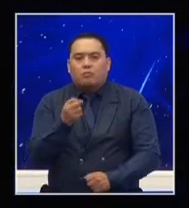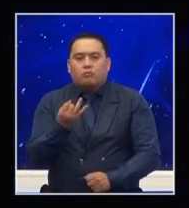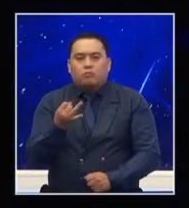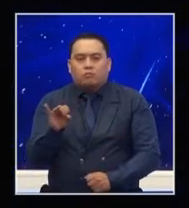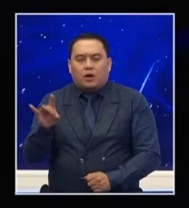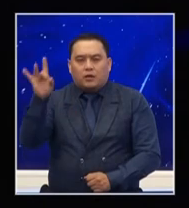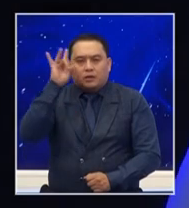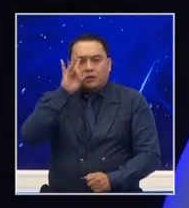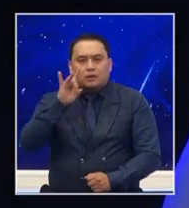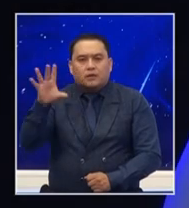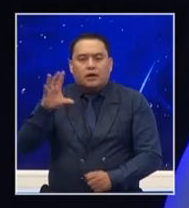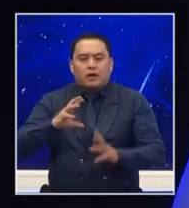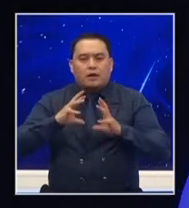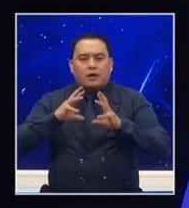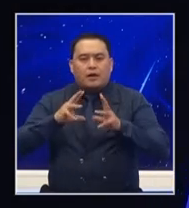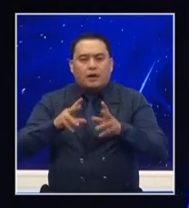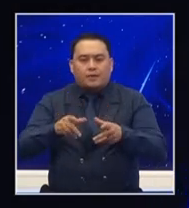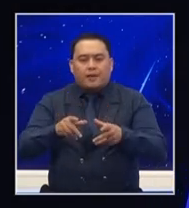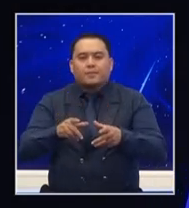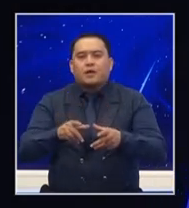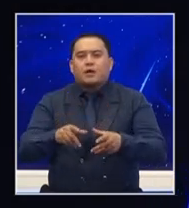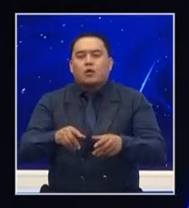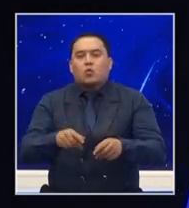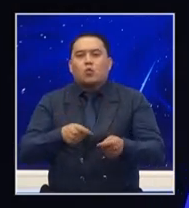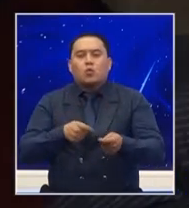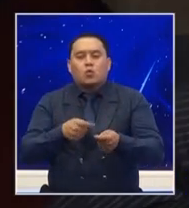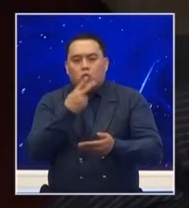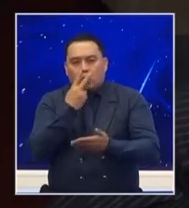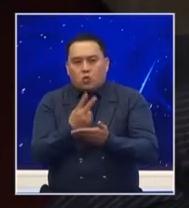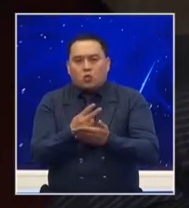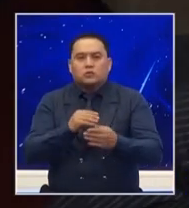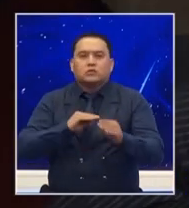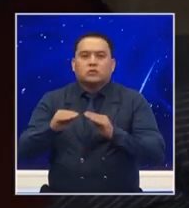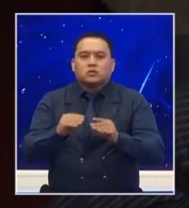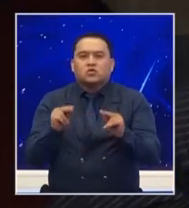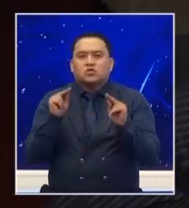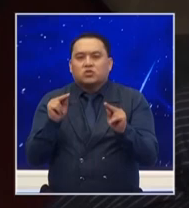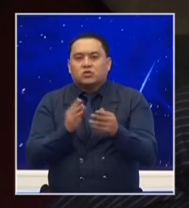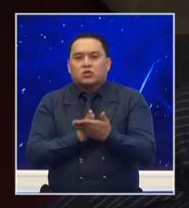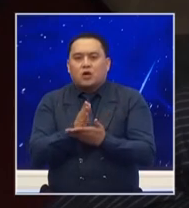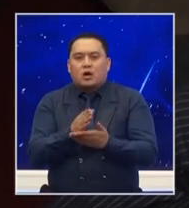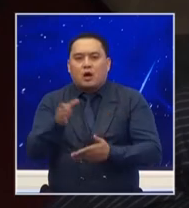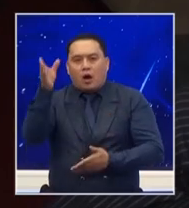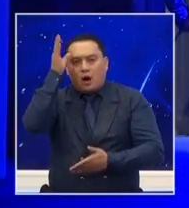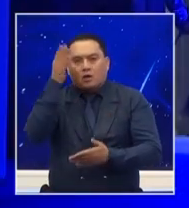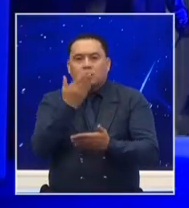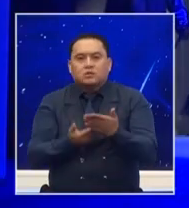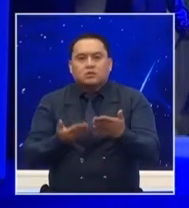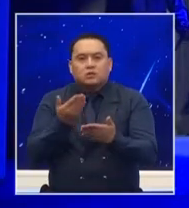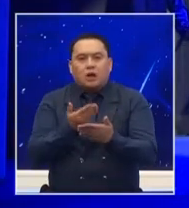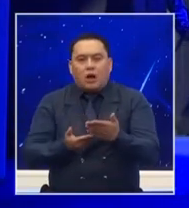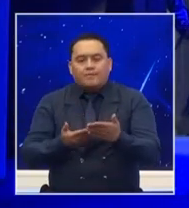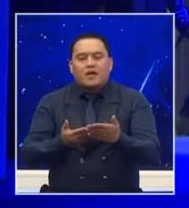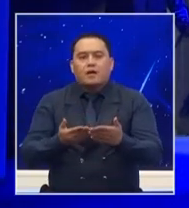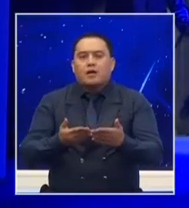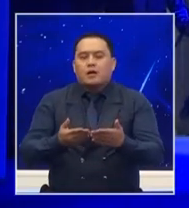әлем кемеңгері, ақ пен қара тартысының әділ қазысы. Бұл көріністе де шындықты қалайды, көпке ақыл айтады. Поэтикалық қойылым ақын